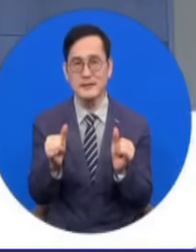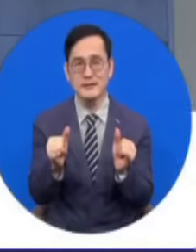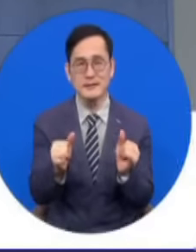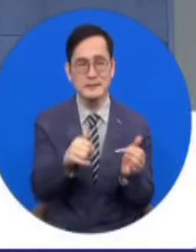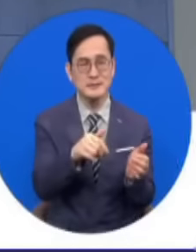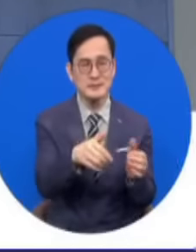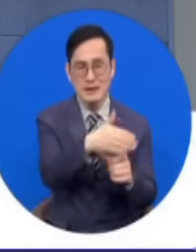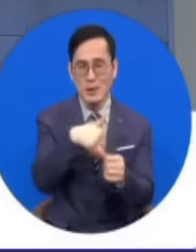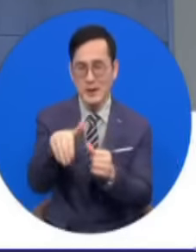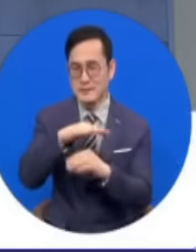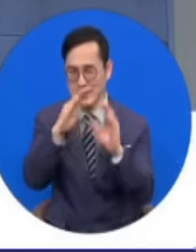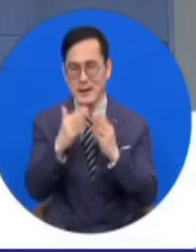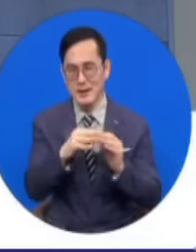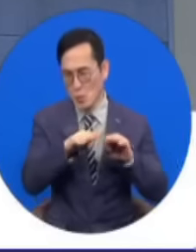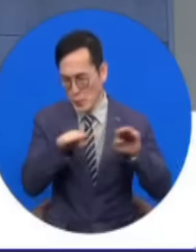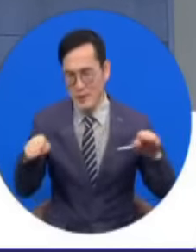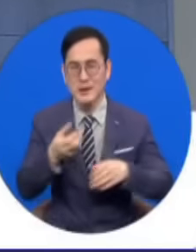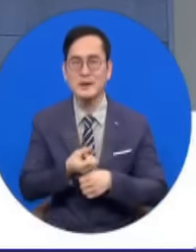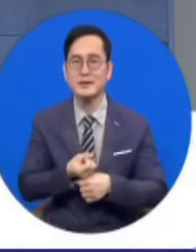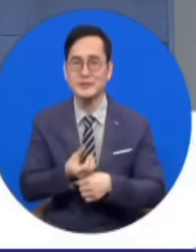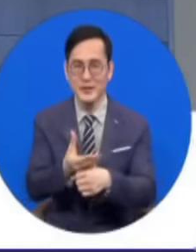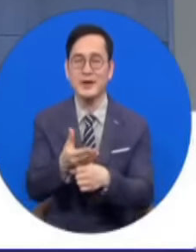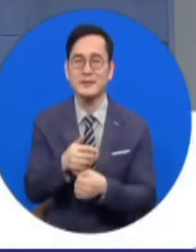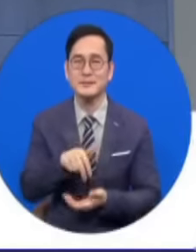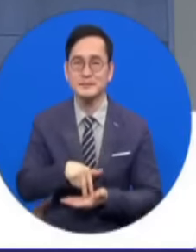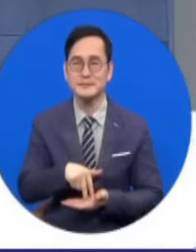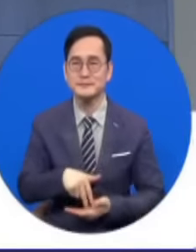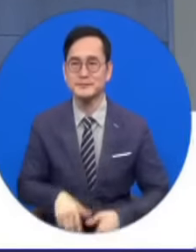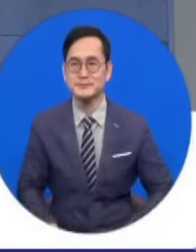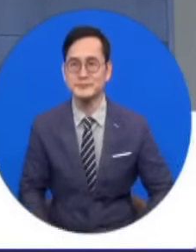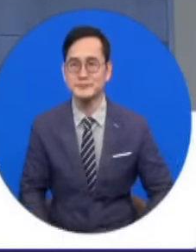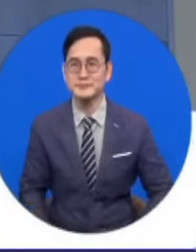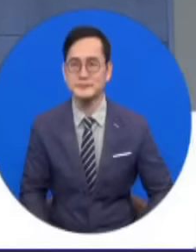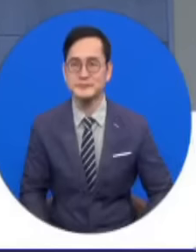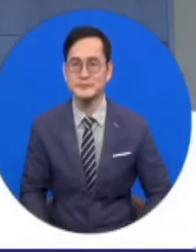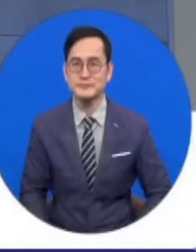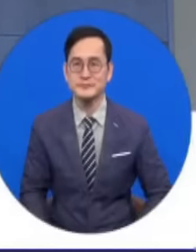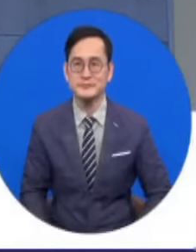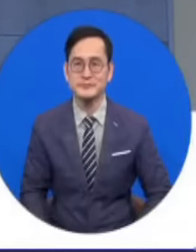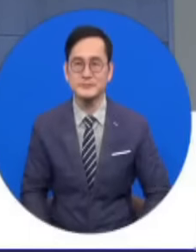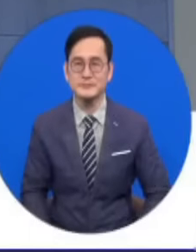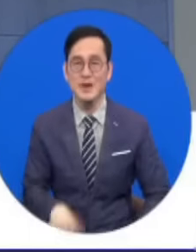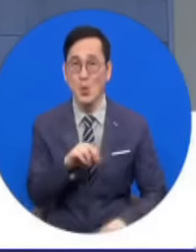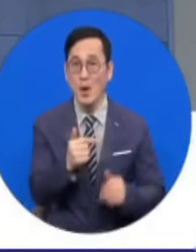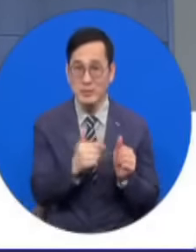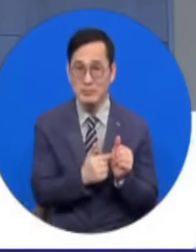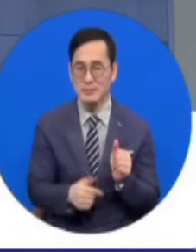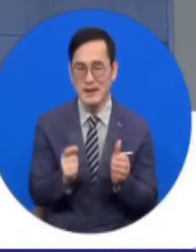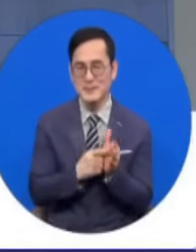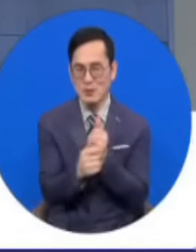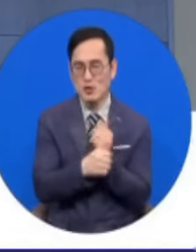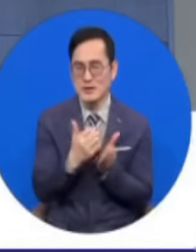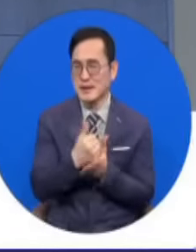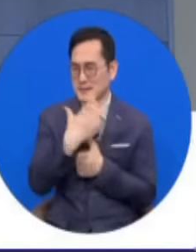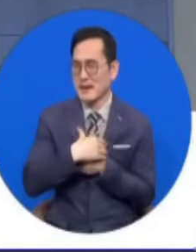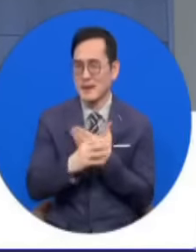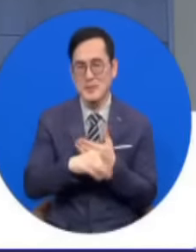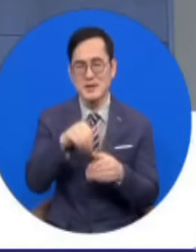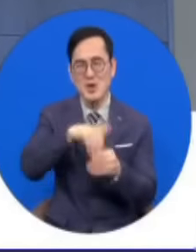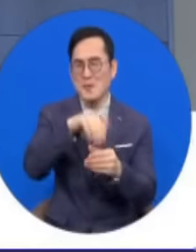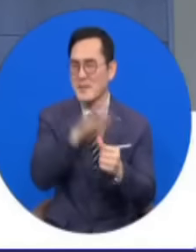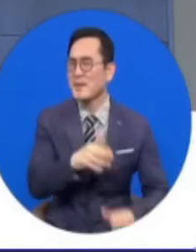원일용 후보가 조금 전 이렇게 글을 올렸습니다 내가 비대위원장을 맡았다면 참패는 없었다라며 한동훈 후보를 어